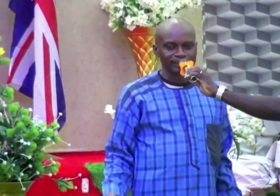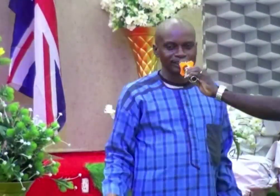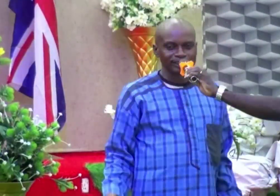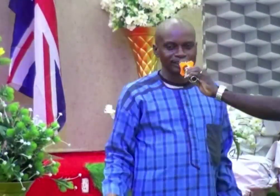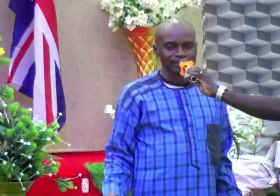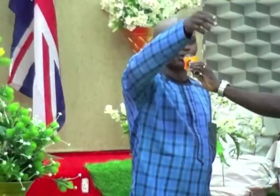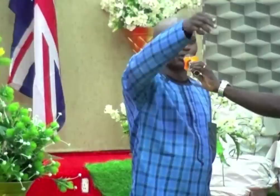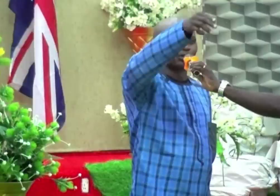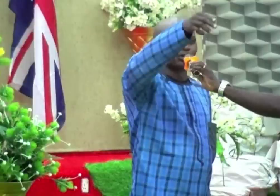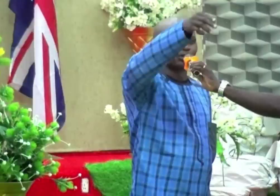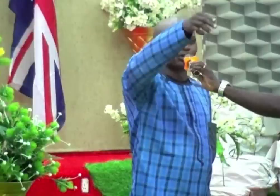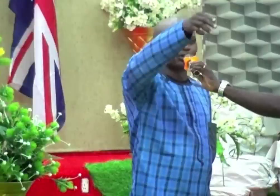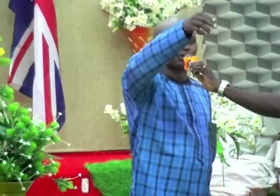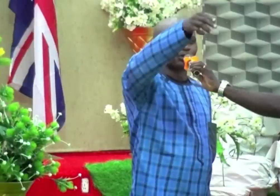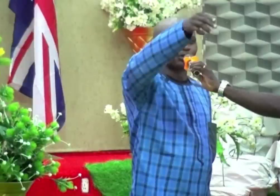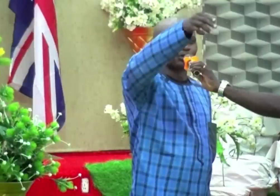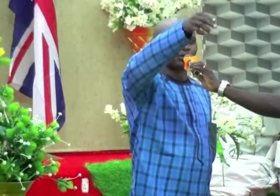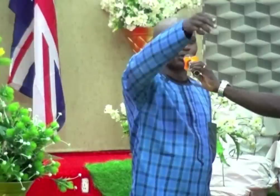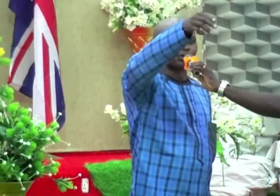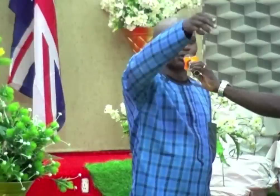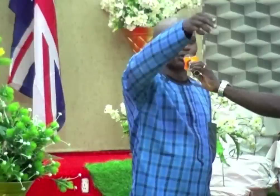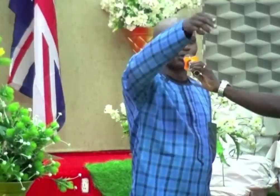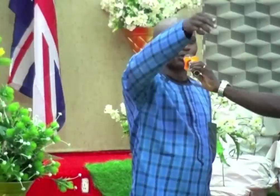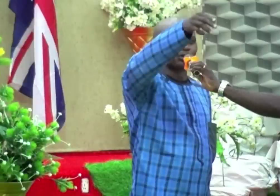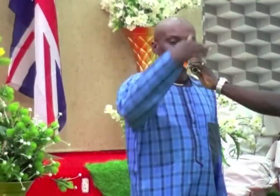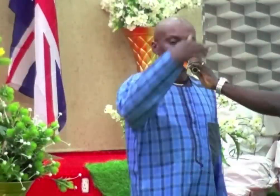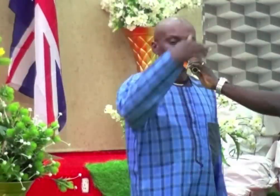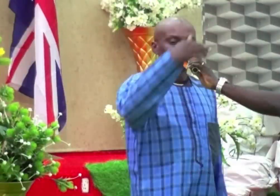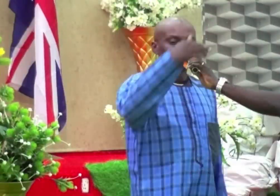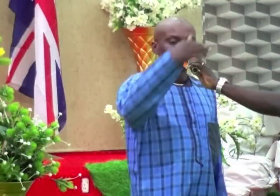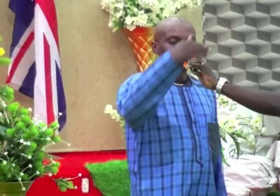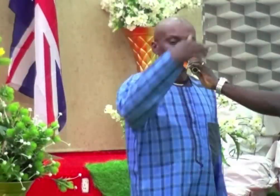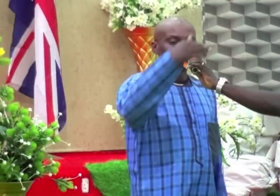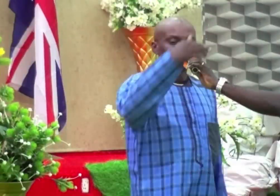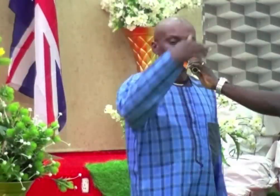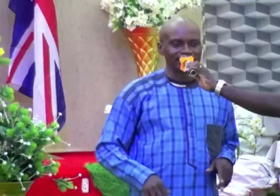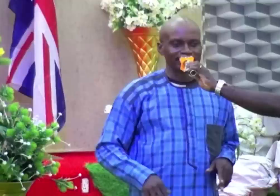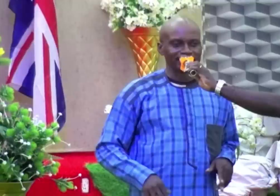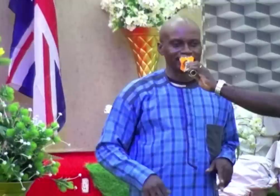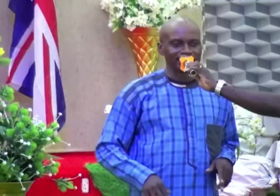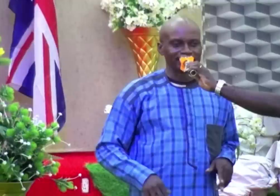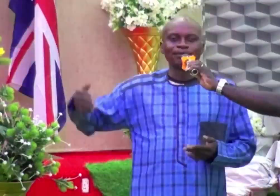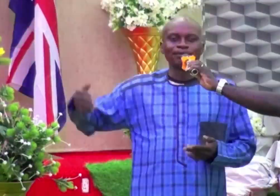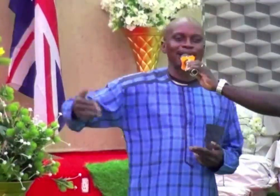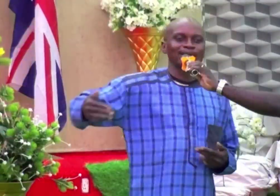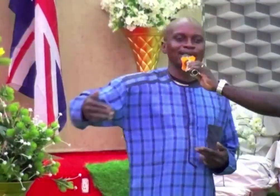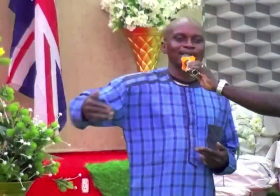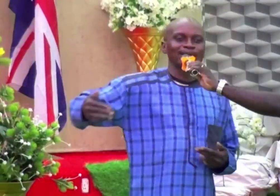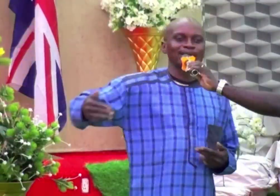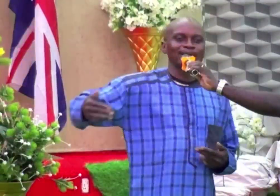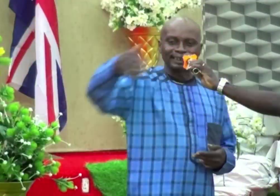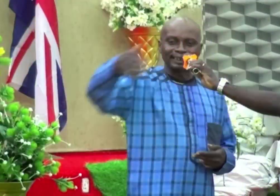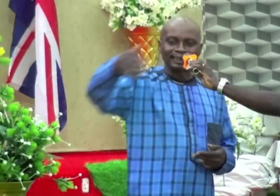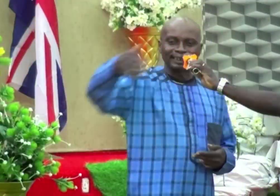na ba fe wole se nkule mo le ma gba eyin court wole mo ni ti court basit ma de ma gba nu court